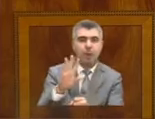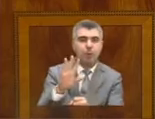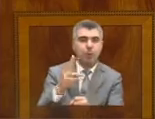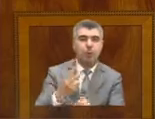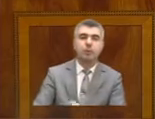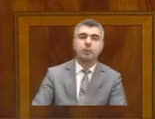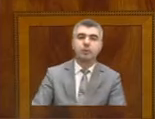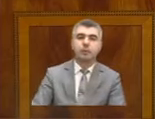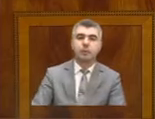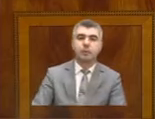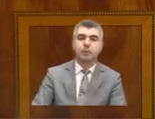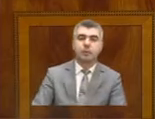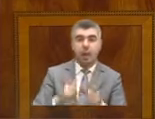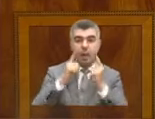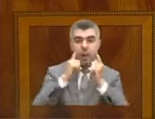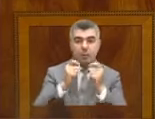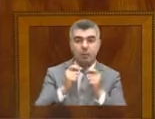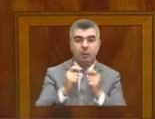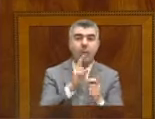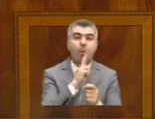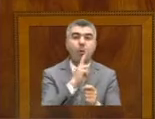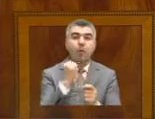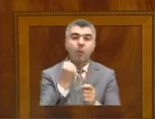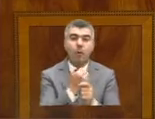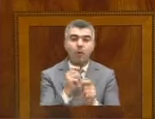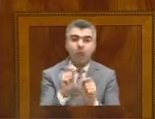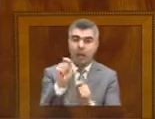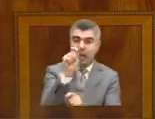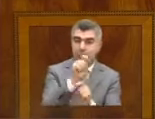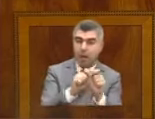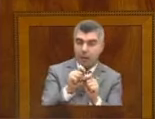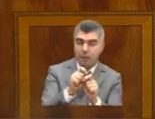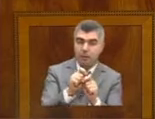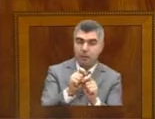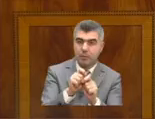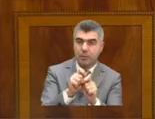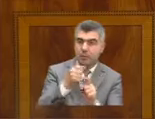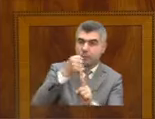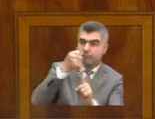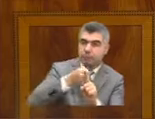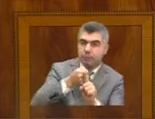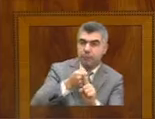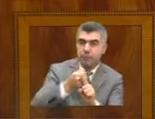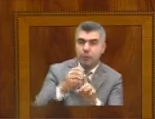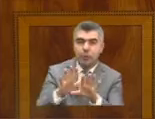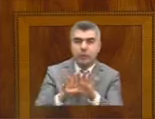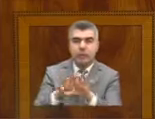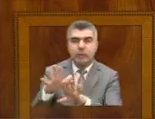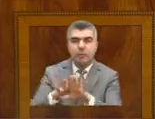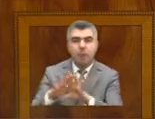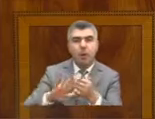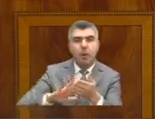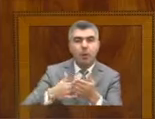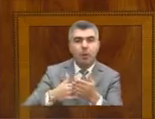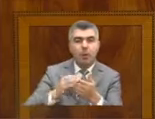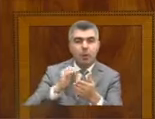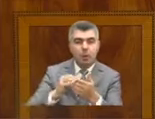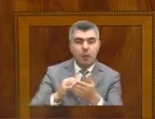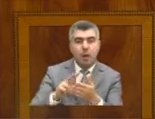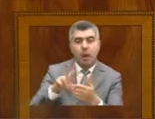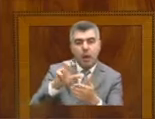2025، فإن منظور الحكومة للإصلاحات الهيكلية ولآلية التدبير العمومي بشكل عام ورغم العمق